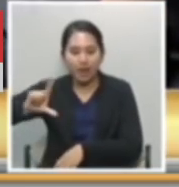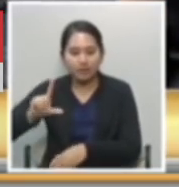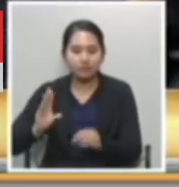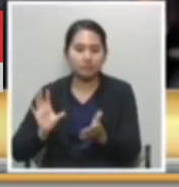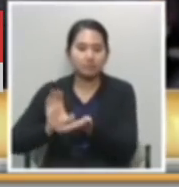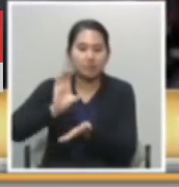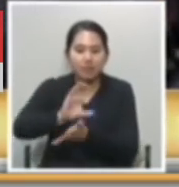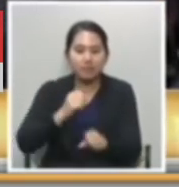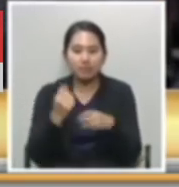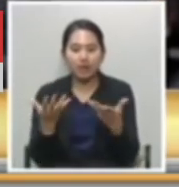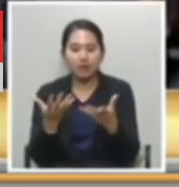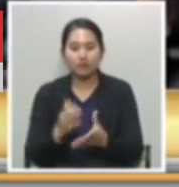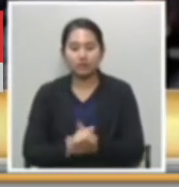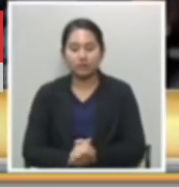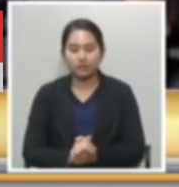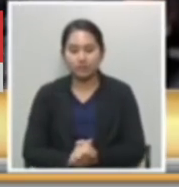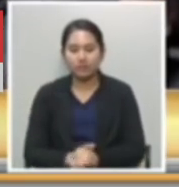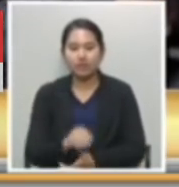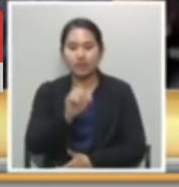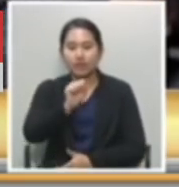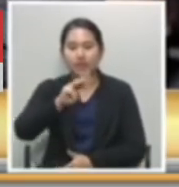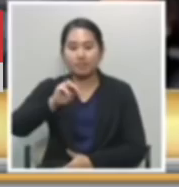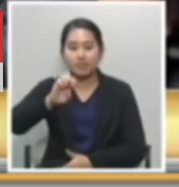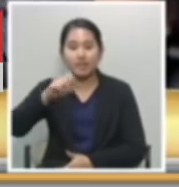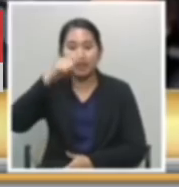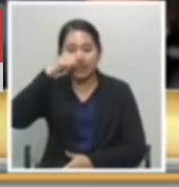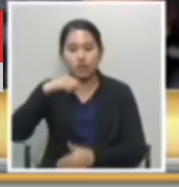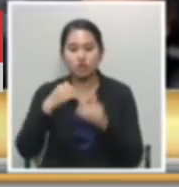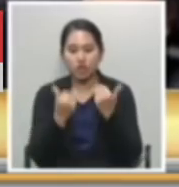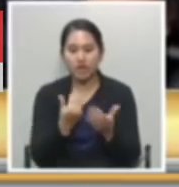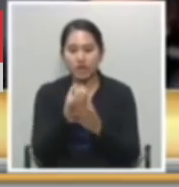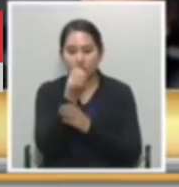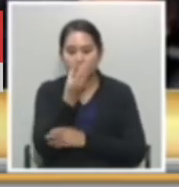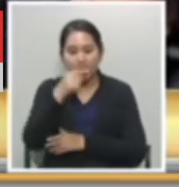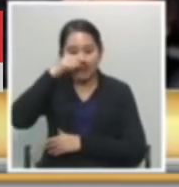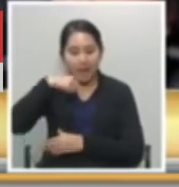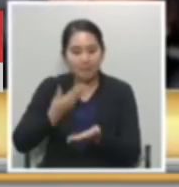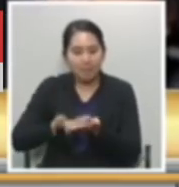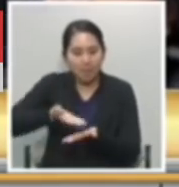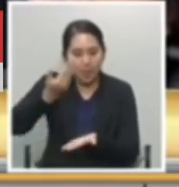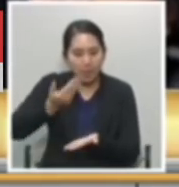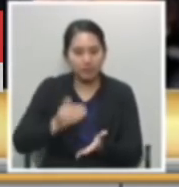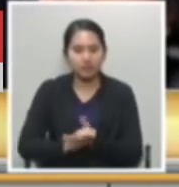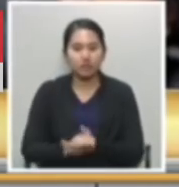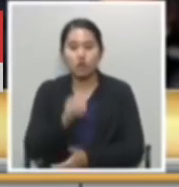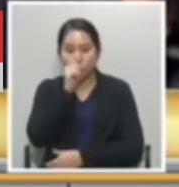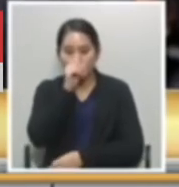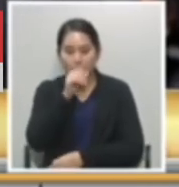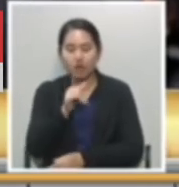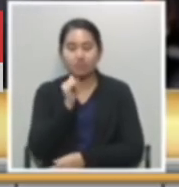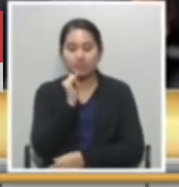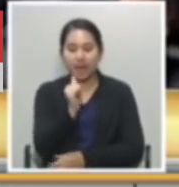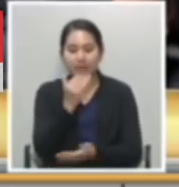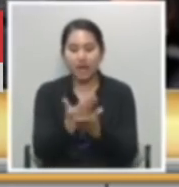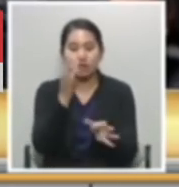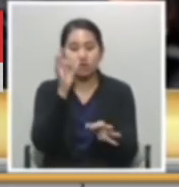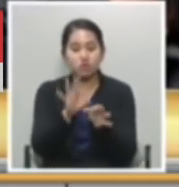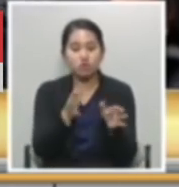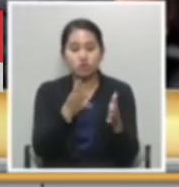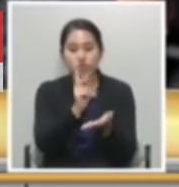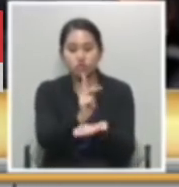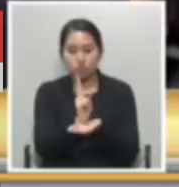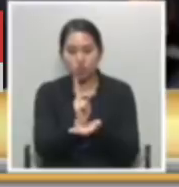ติมยังไงครับ SME ไทยวันนี้ดอกเบี้ยแพงหูฉีกเลยลองไปกู้ SME Bank มันแพงกว่